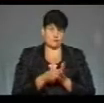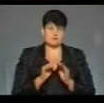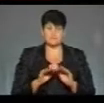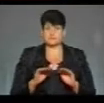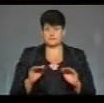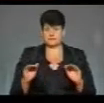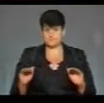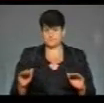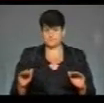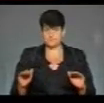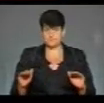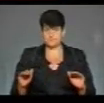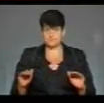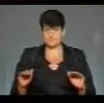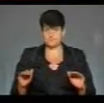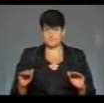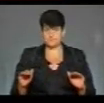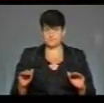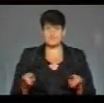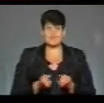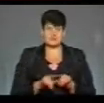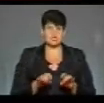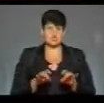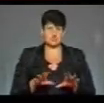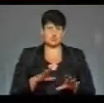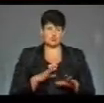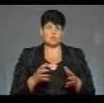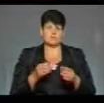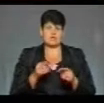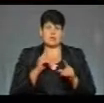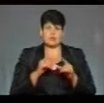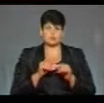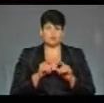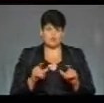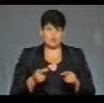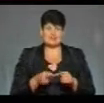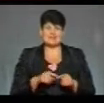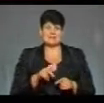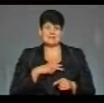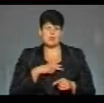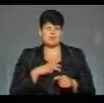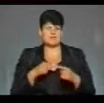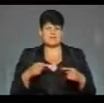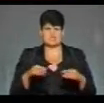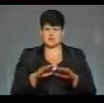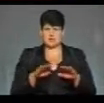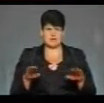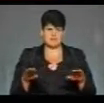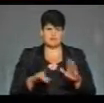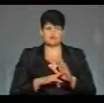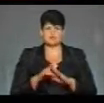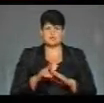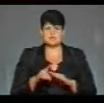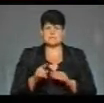учнів, теж рішення було прийнято радою школи. Це нагороди різного рівня, починаючи з